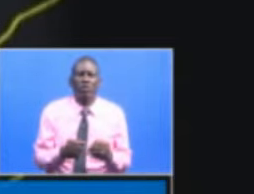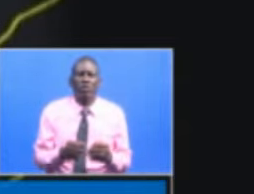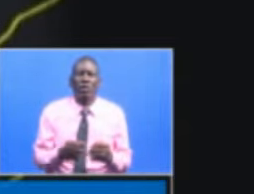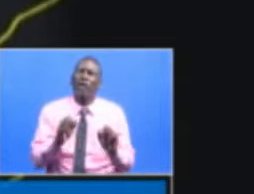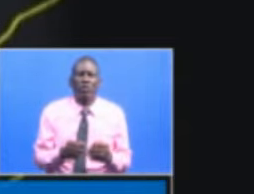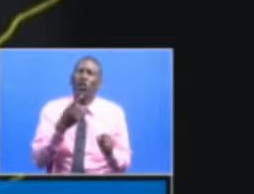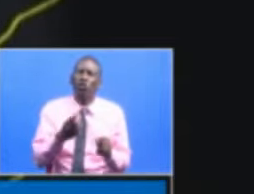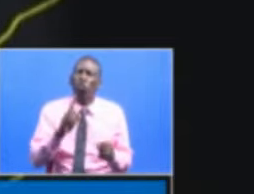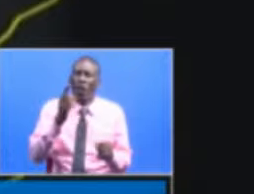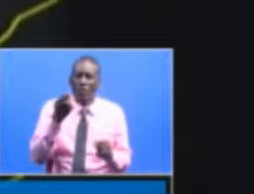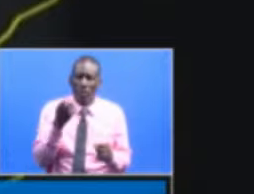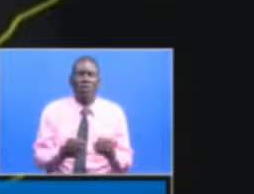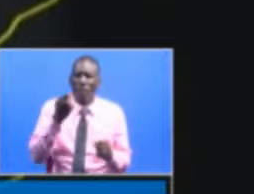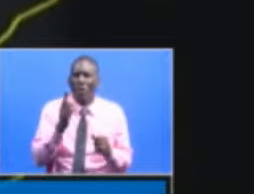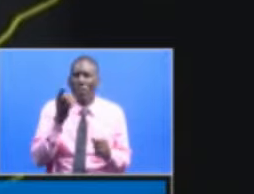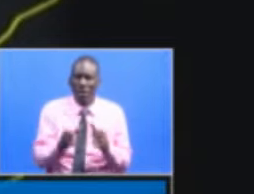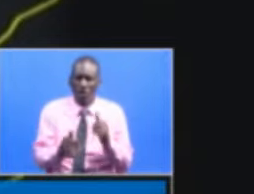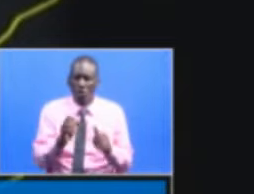mojawapo ya